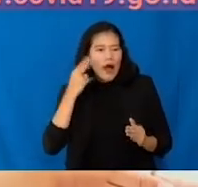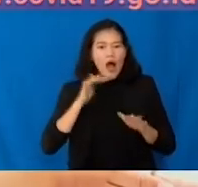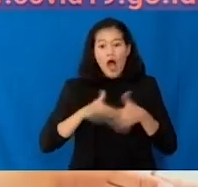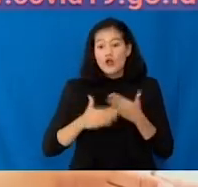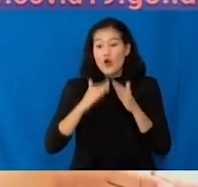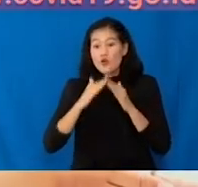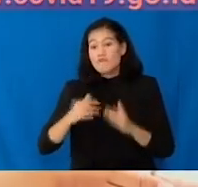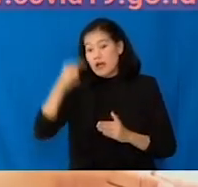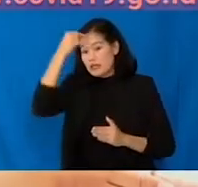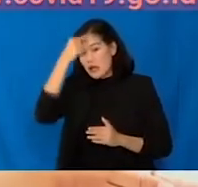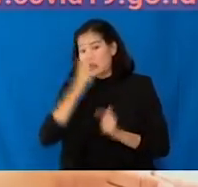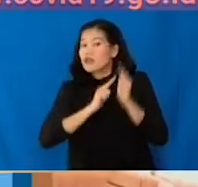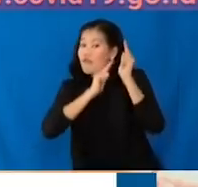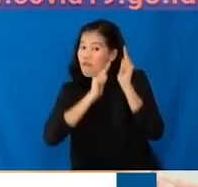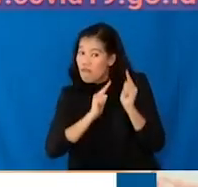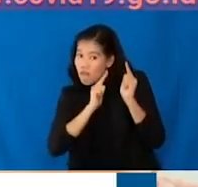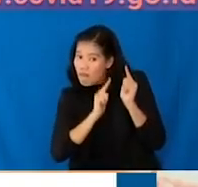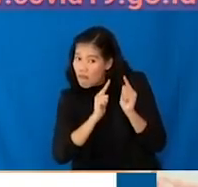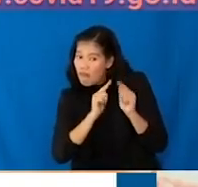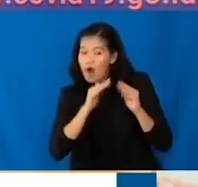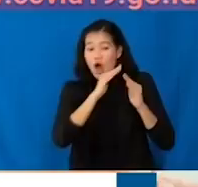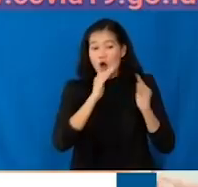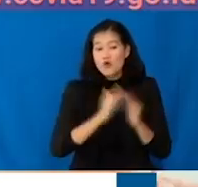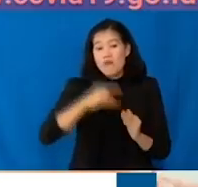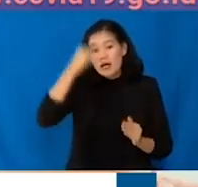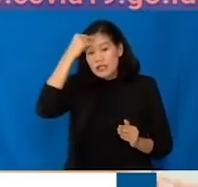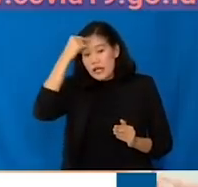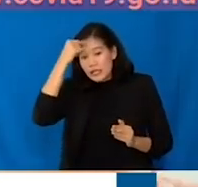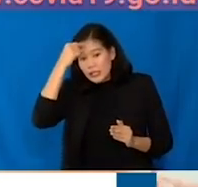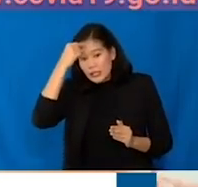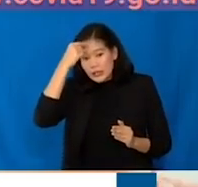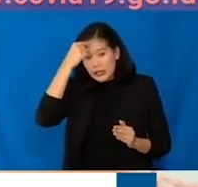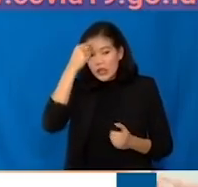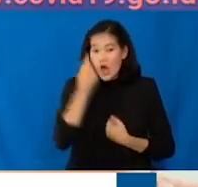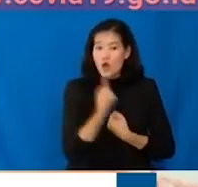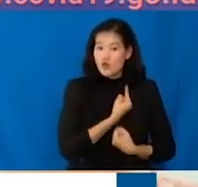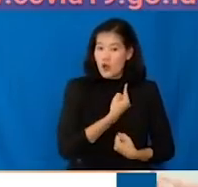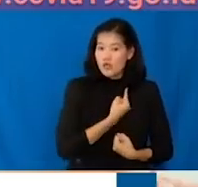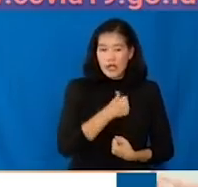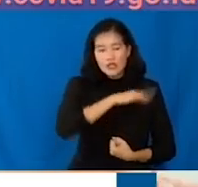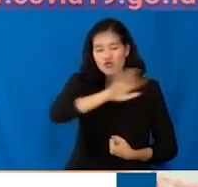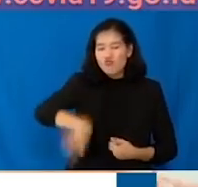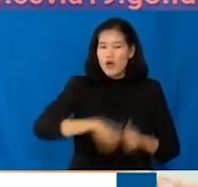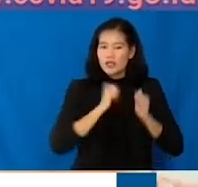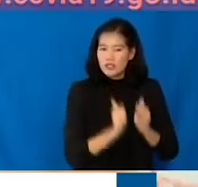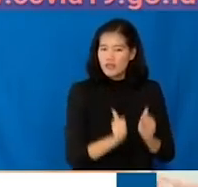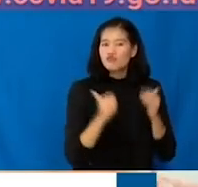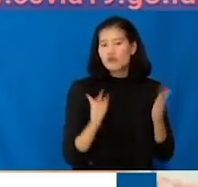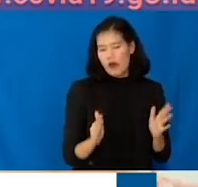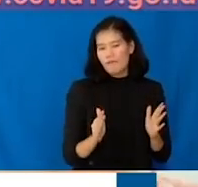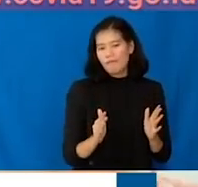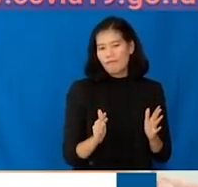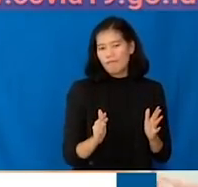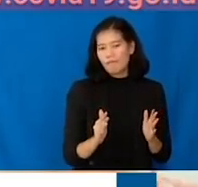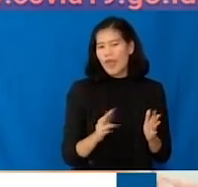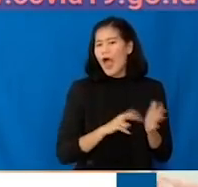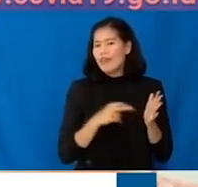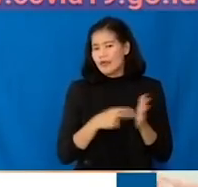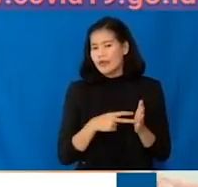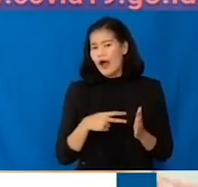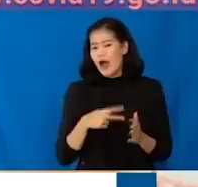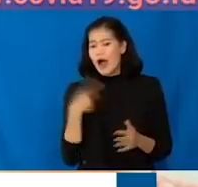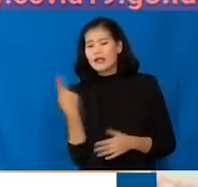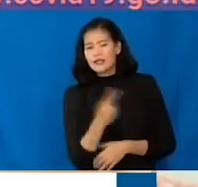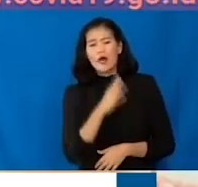Sakit TNI Polri Rumah Sakit BUMN maupun rumah sakit swasta hal ini menjadi komitmen bersama kita